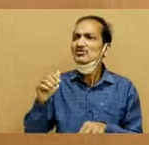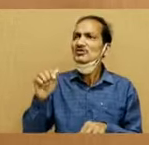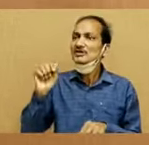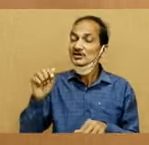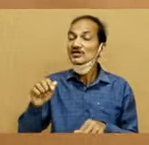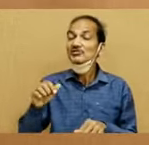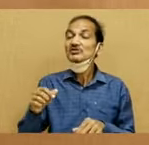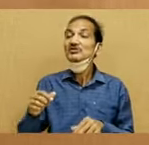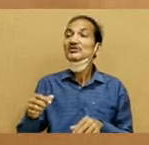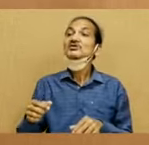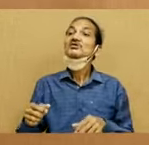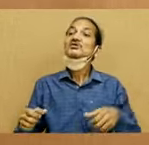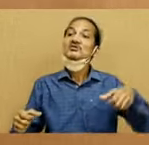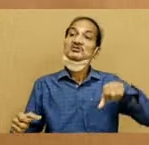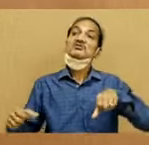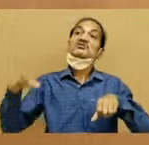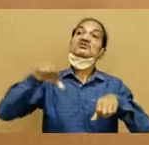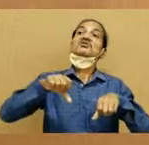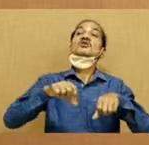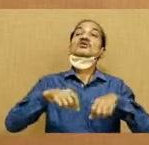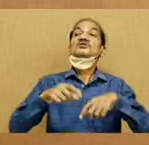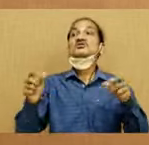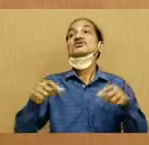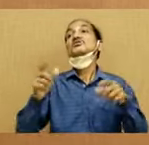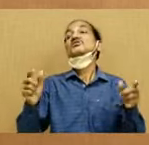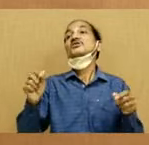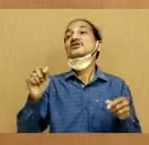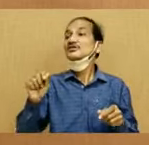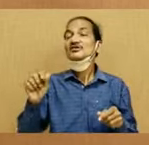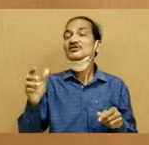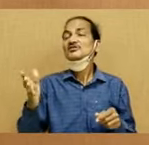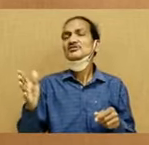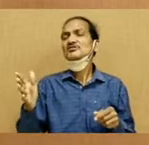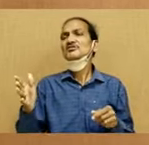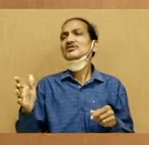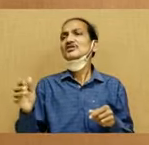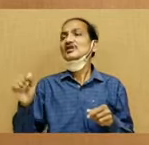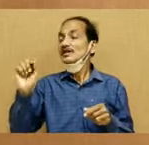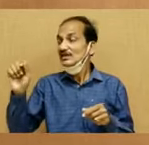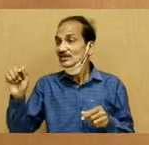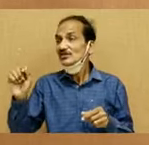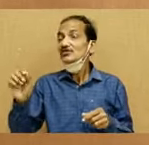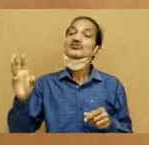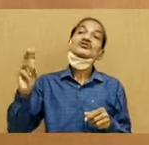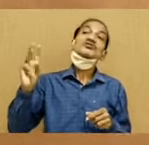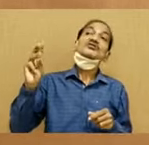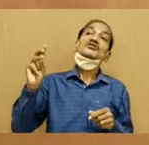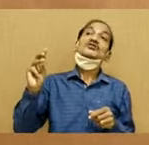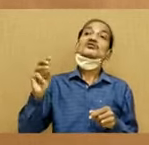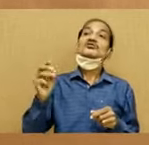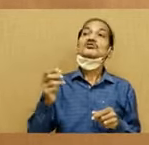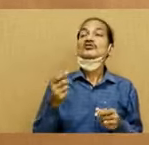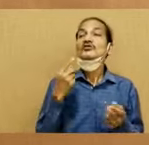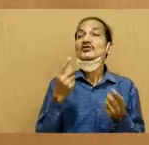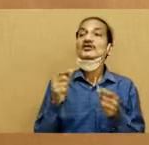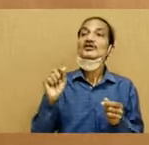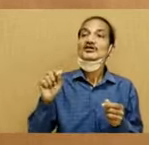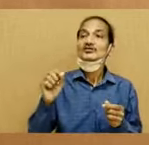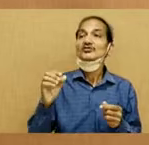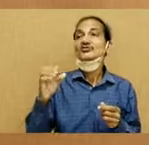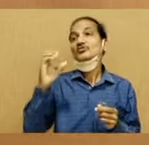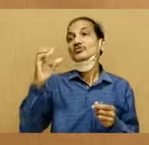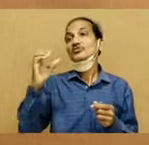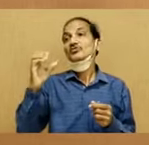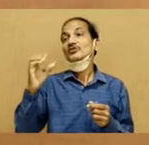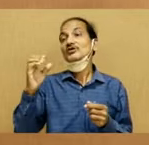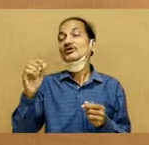ଆଉ ଏଇଟା ଗୋଟେ ଭ୍ରାନ୍ତ ଧାରଣା ମୁଣ୍ଡରୁ କାଢ଼ିଦେବା। ତୃତୀୟ ଜିନିଷ ହେଲା କରୋନା ଯଦି ମୋତେ ଥରେ ଧରିବ ତାହେଲେ